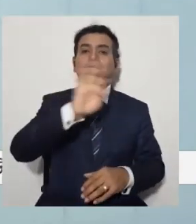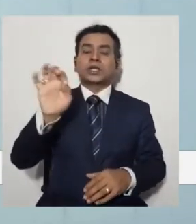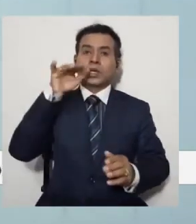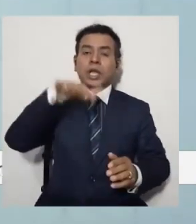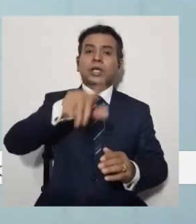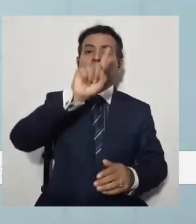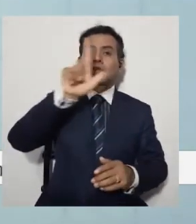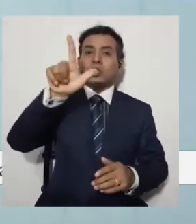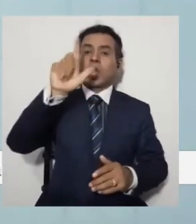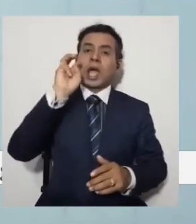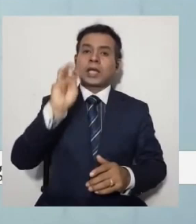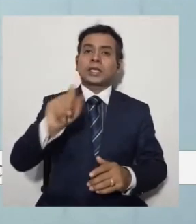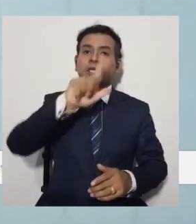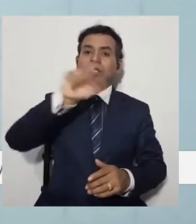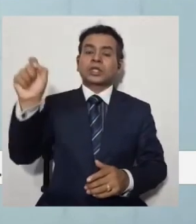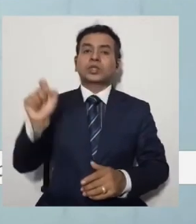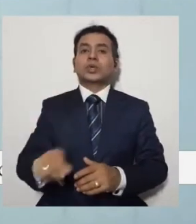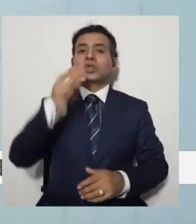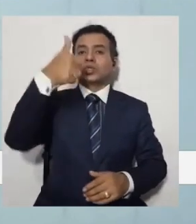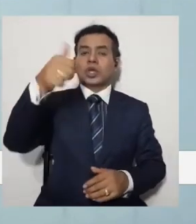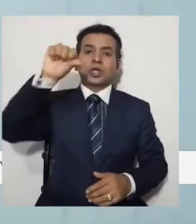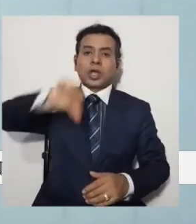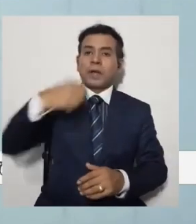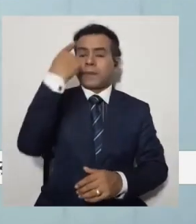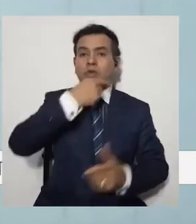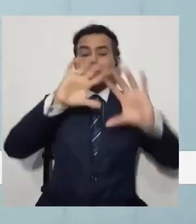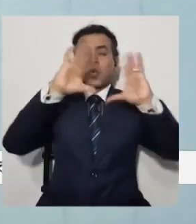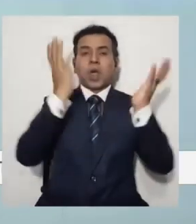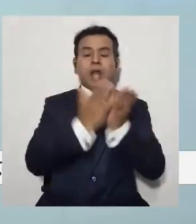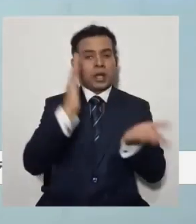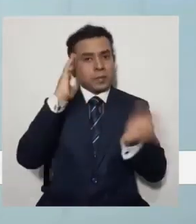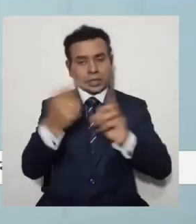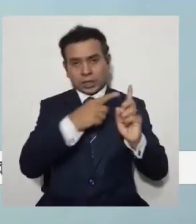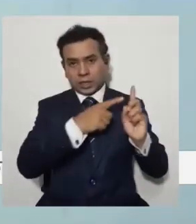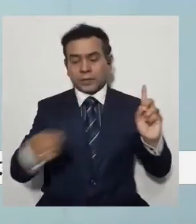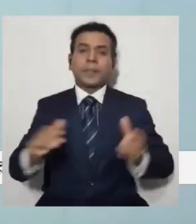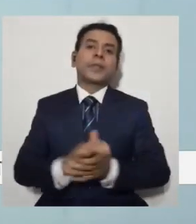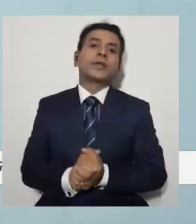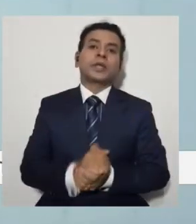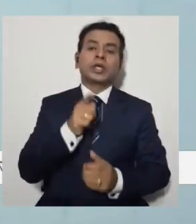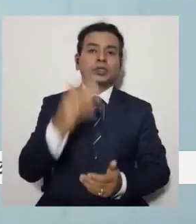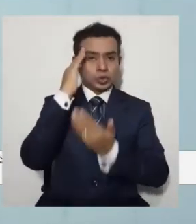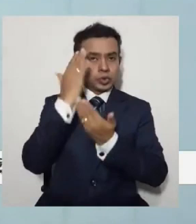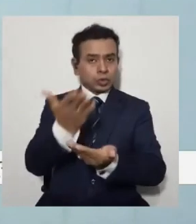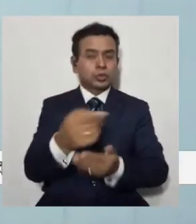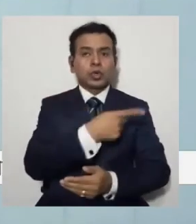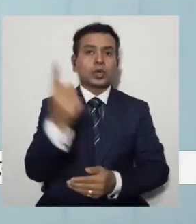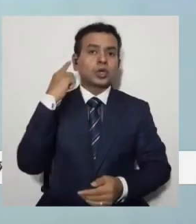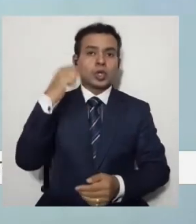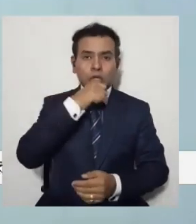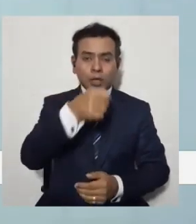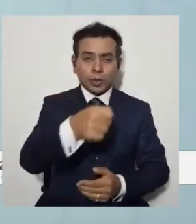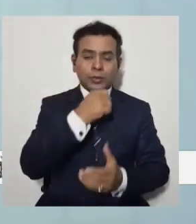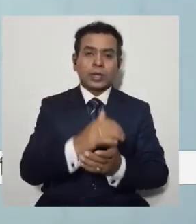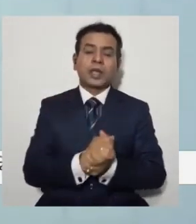2,17,769 জন। উপস্থিত দর্শক শ্রোতা, সম্মানিত দেশবাসী, প্রিয় সাংবাদিক ভাই ও বোনেরা, আমরা প্রতিনিয়তই